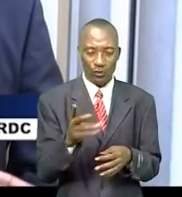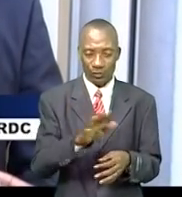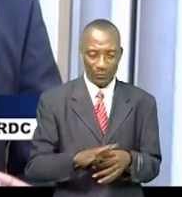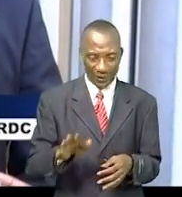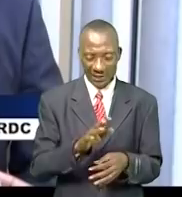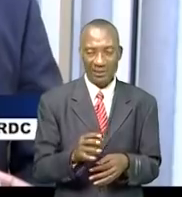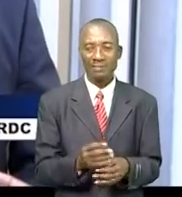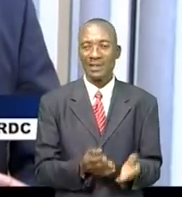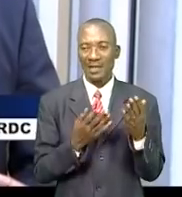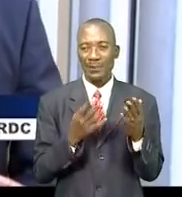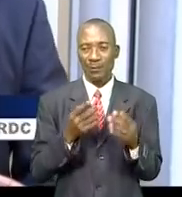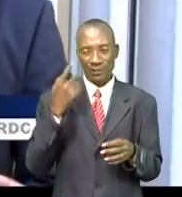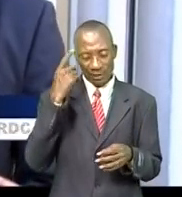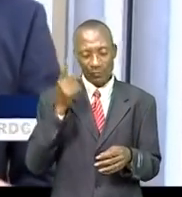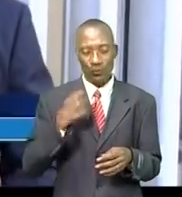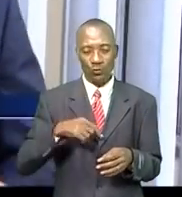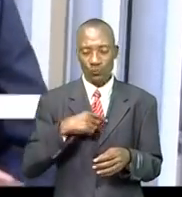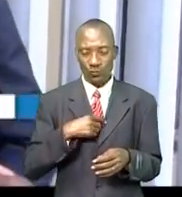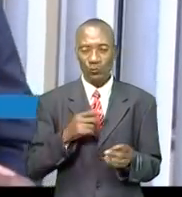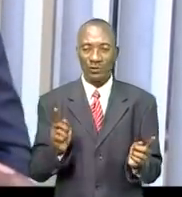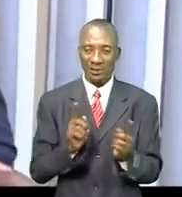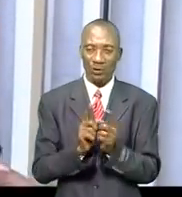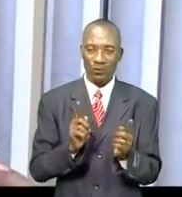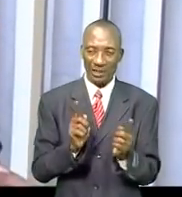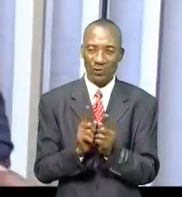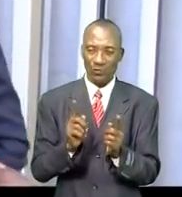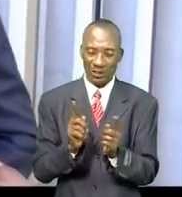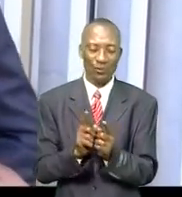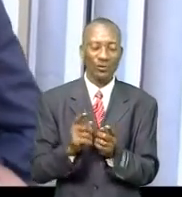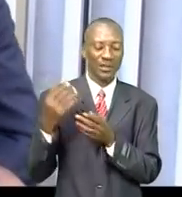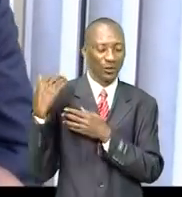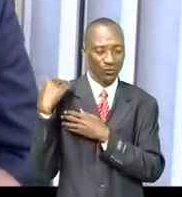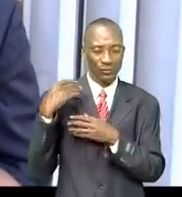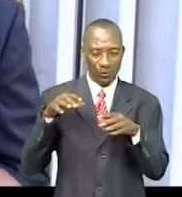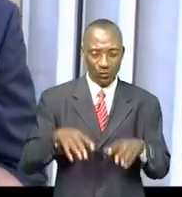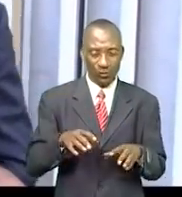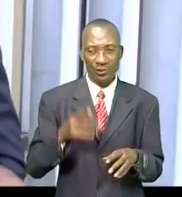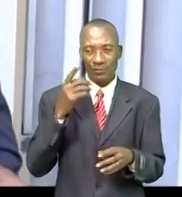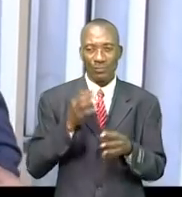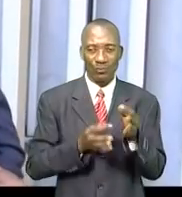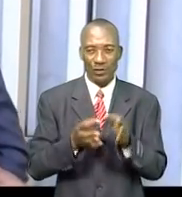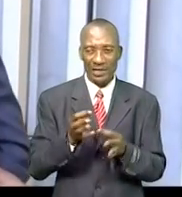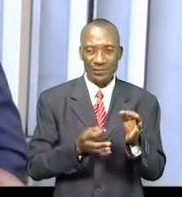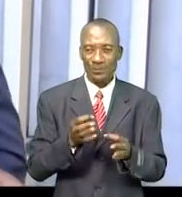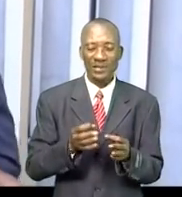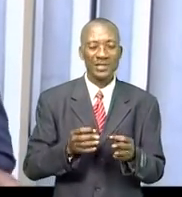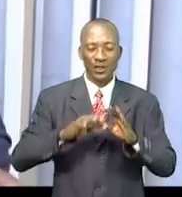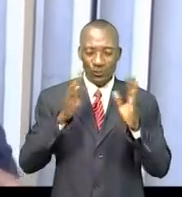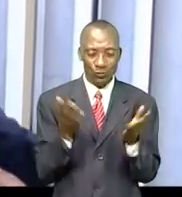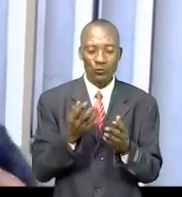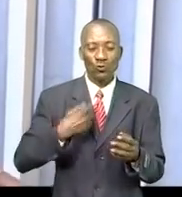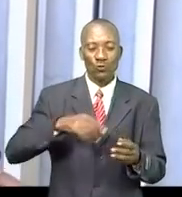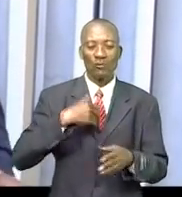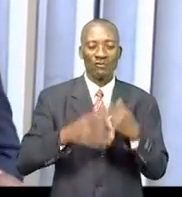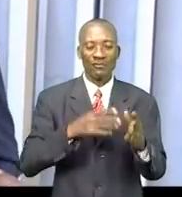rencontrer celui qui, côté officiel congolais, peut expliquer ce que nous faisons ensemble et faire en sorte que